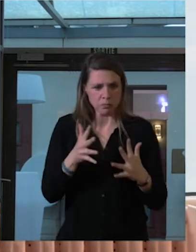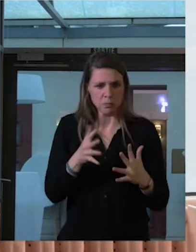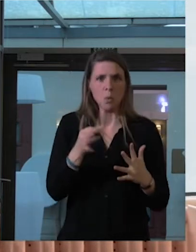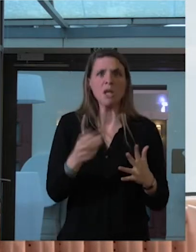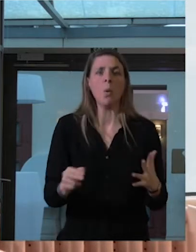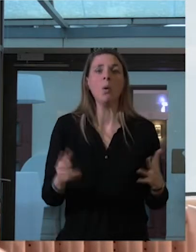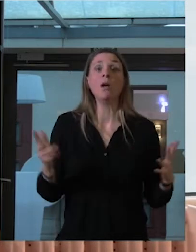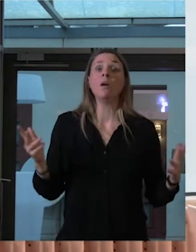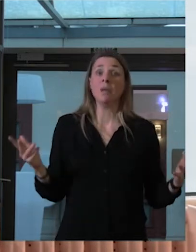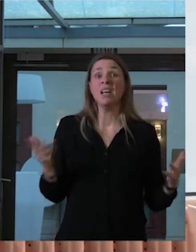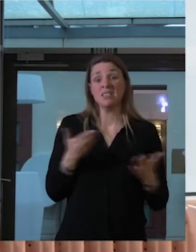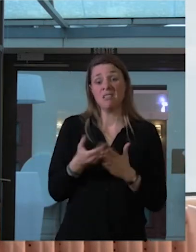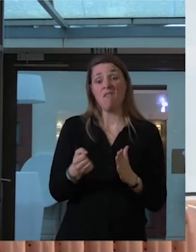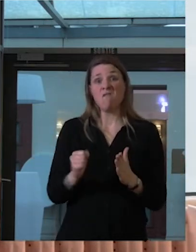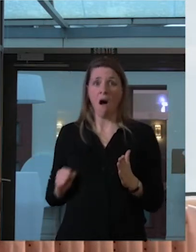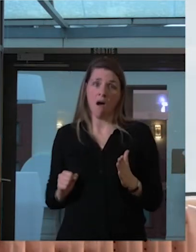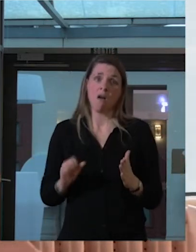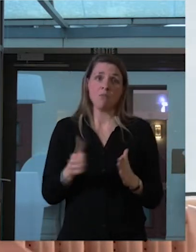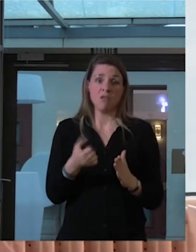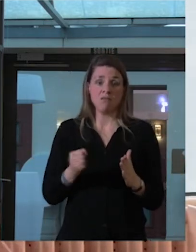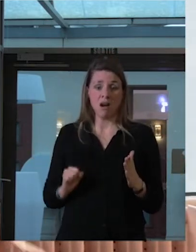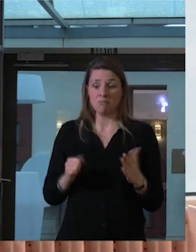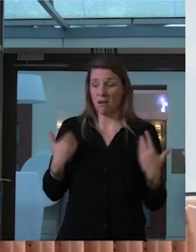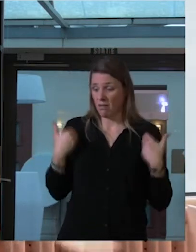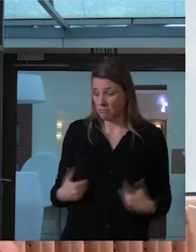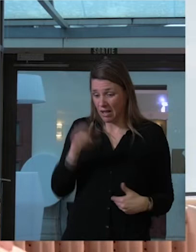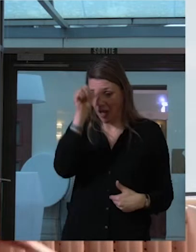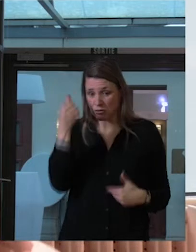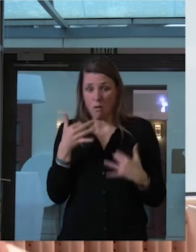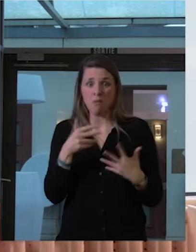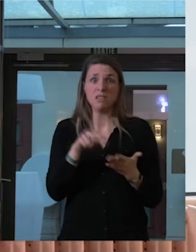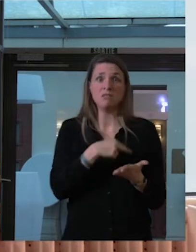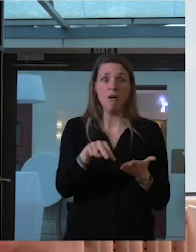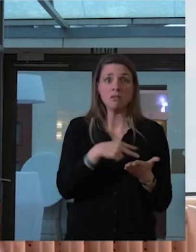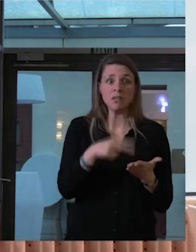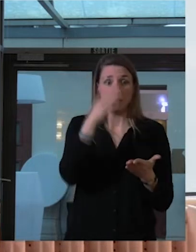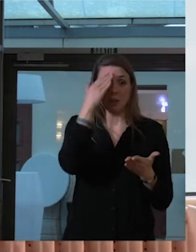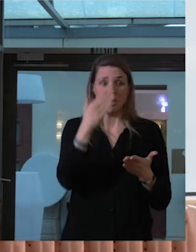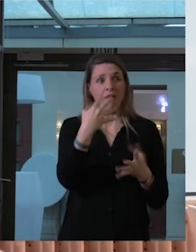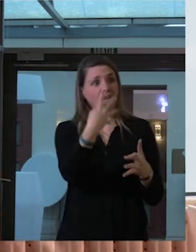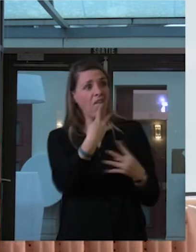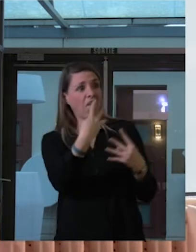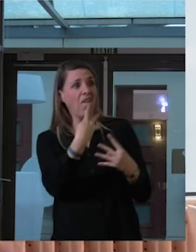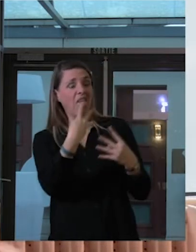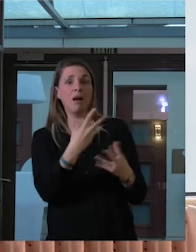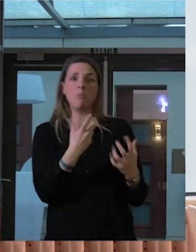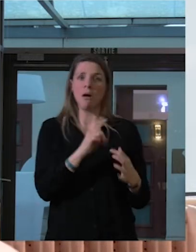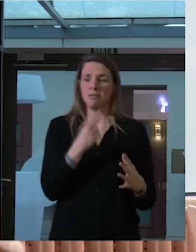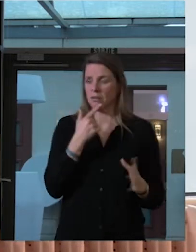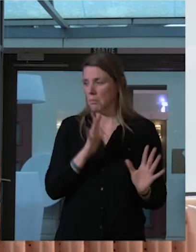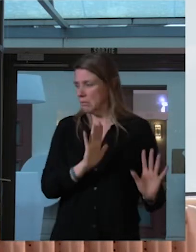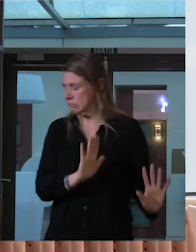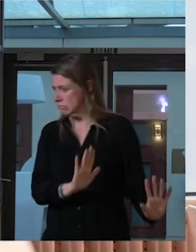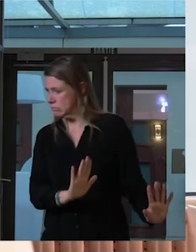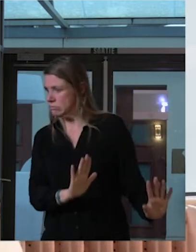dans la pratique sportive, où justement, quand on a un garçon, qu'on a envie de faire de la danse, si on n'a pas envie d'être moqué par ses camarades, on va peut-être se retenir et puis